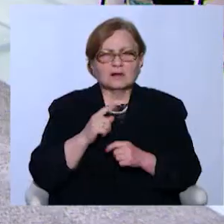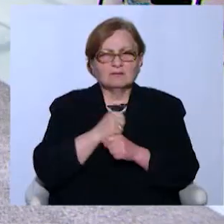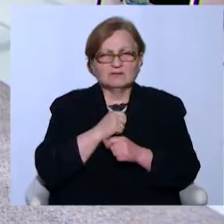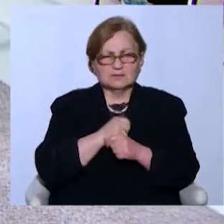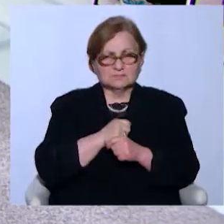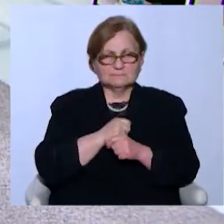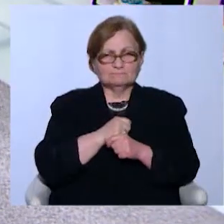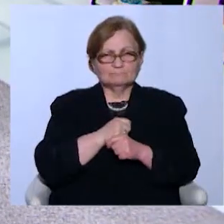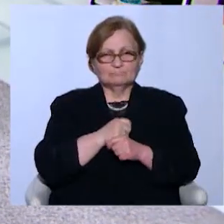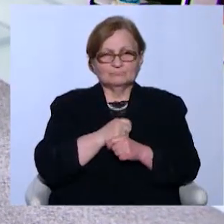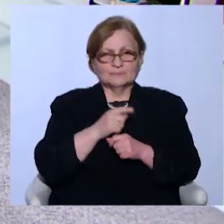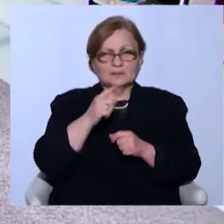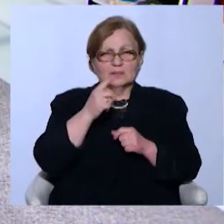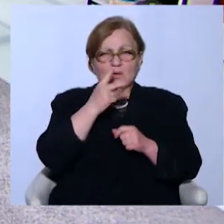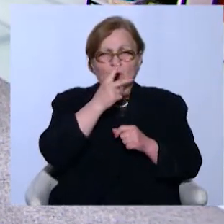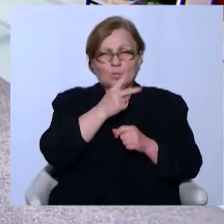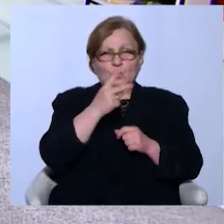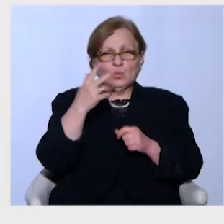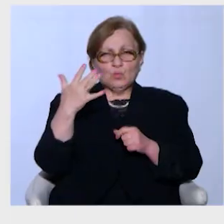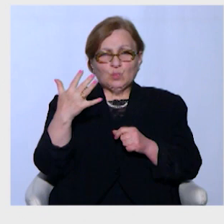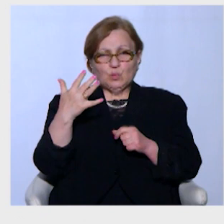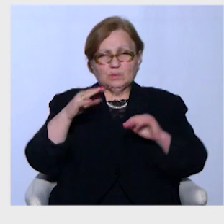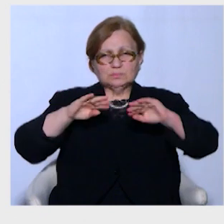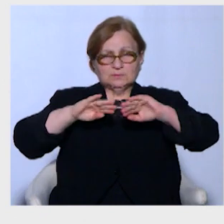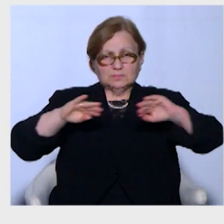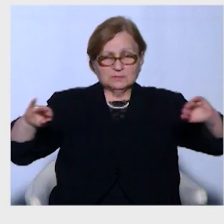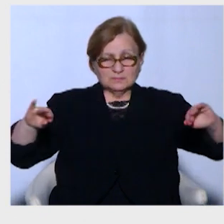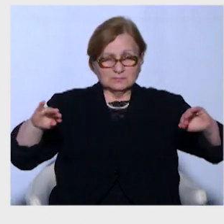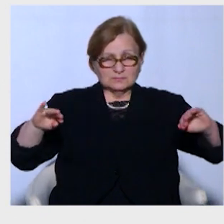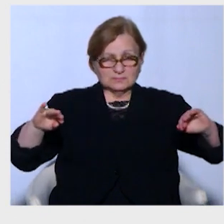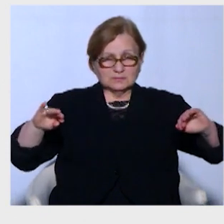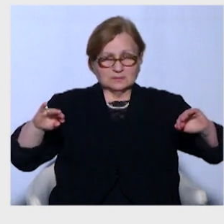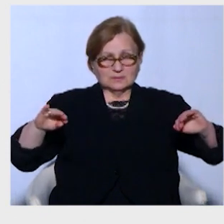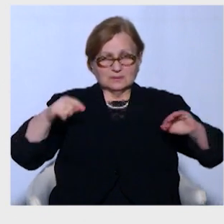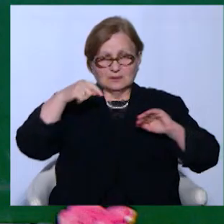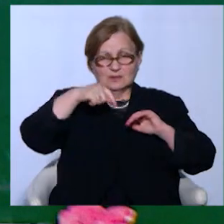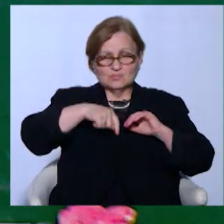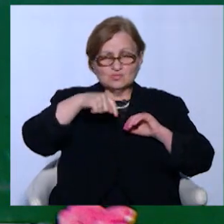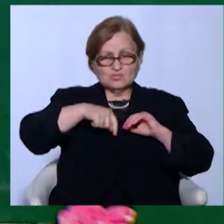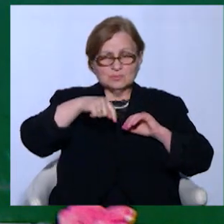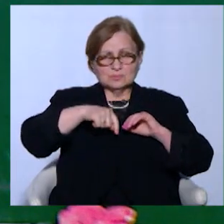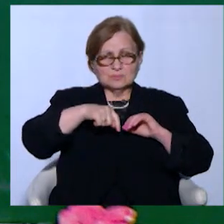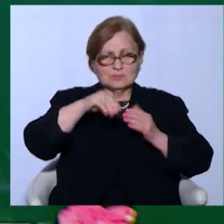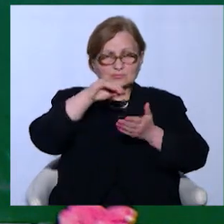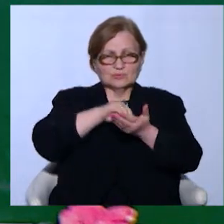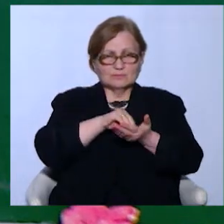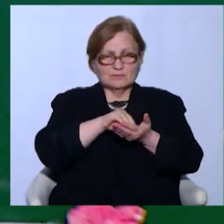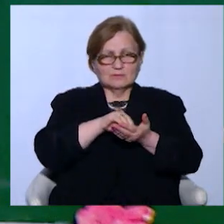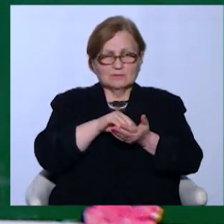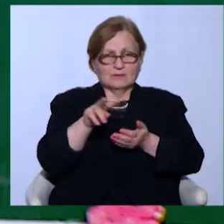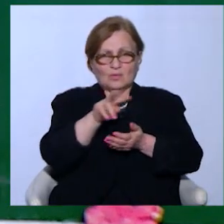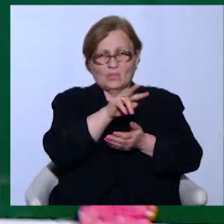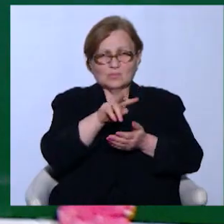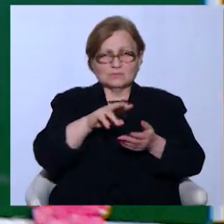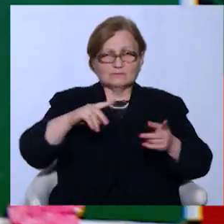ვქენით? სამრავლი რიცხვი 2 და 5, 2 და 5 გავწიეთ აქეთ იქით და შუაში ჩაუწერეთ მათივე